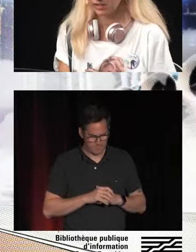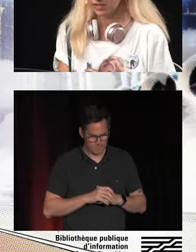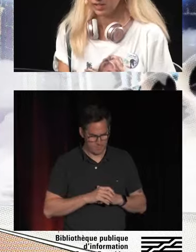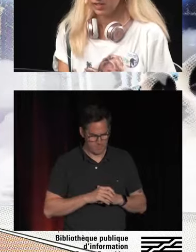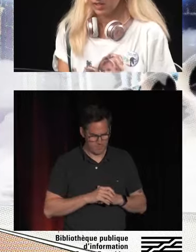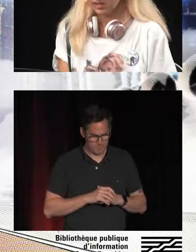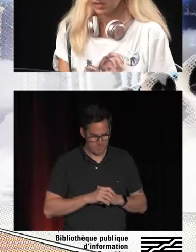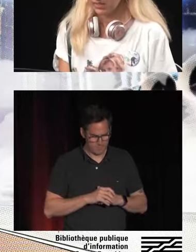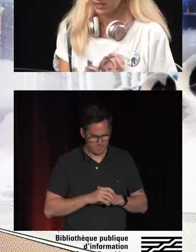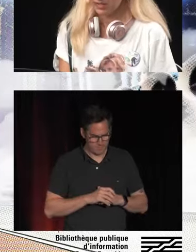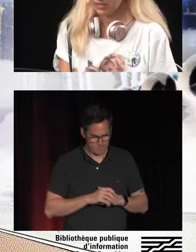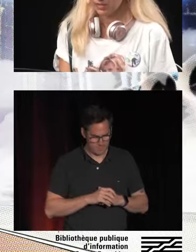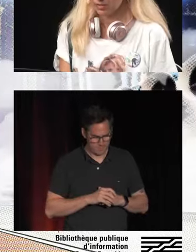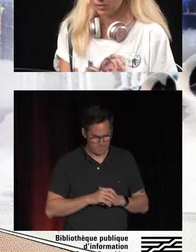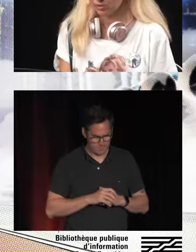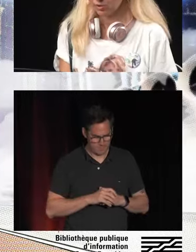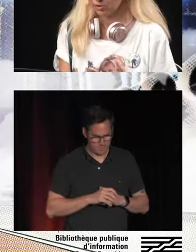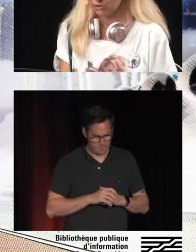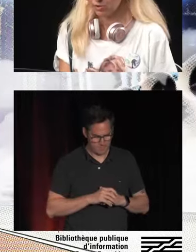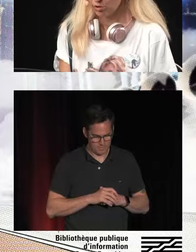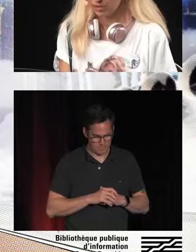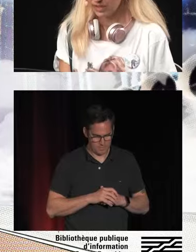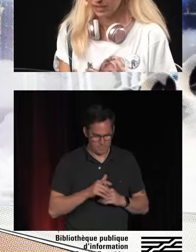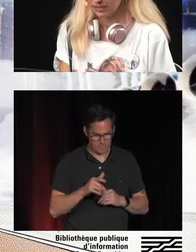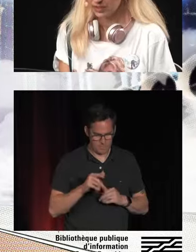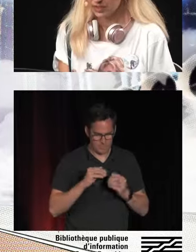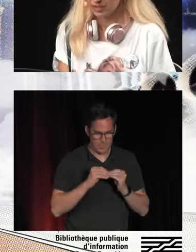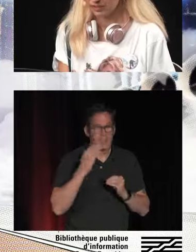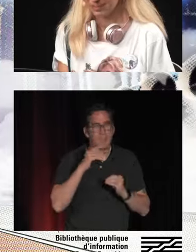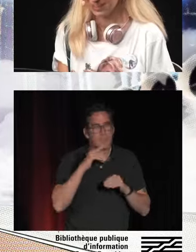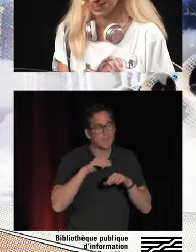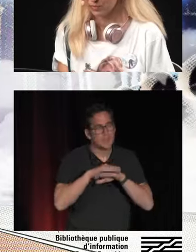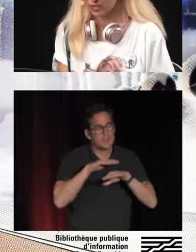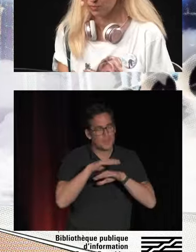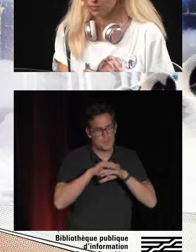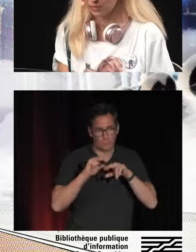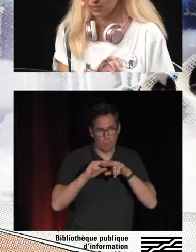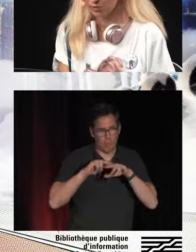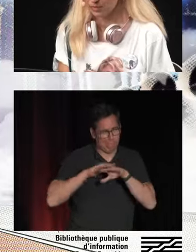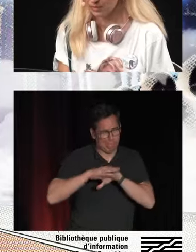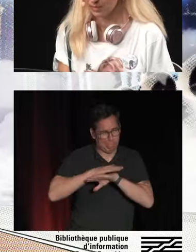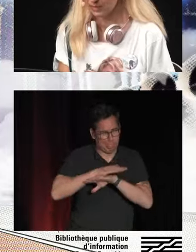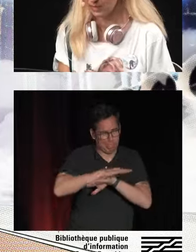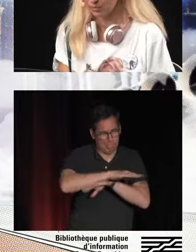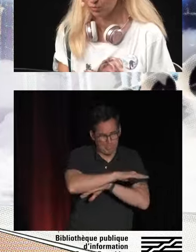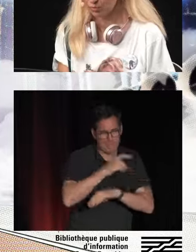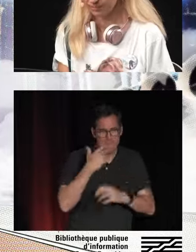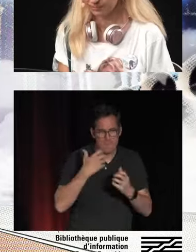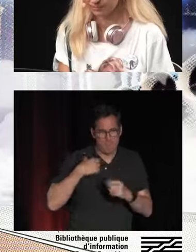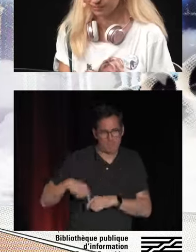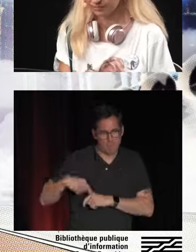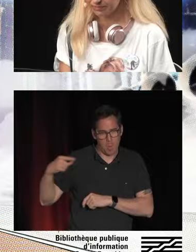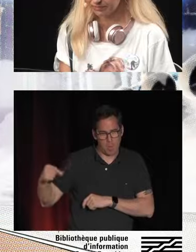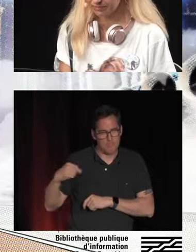C'est bon. Mais on va être très lent parce que, donc encore une fois, donc le chocolat, ça ralentit. J'aimerais vraiment bien une plume, mais je pense qu'on va pas être gâté du